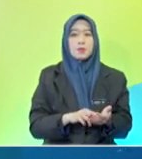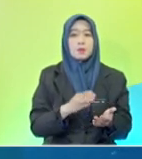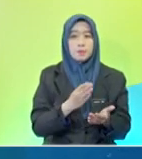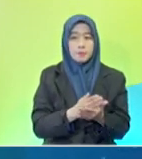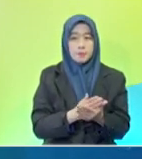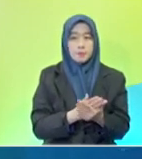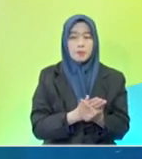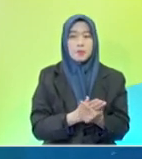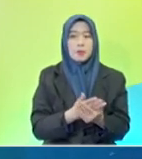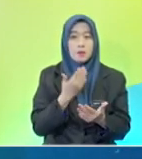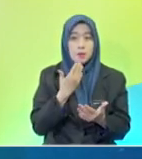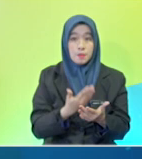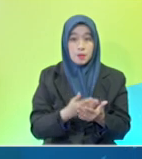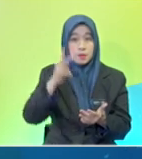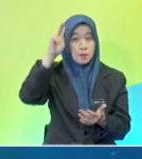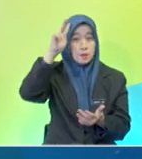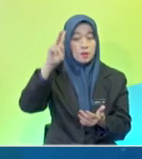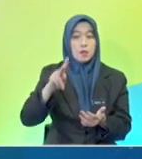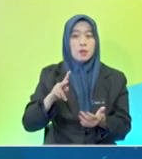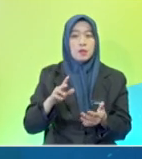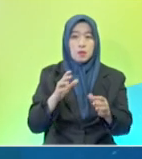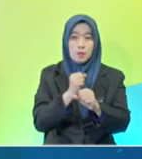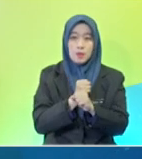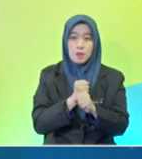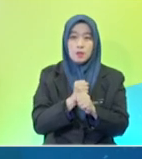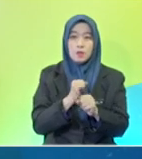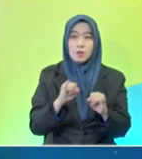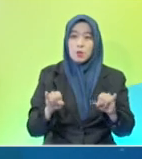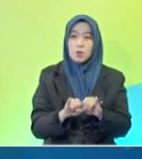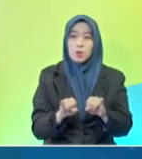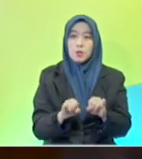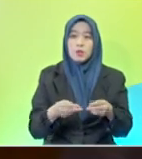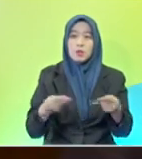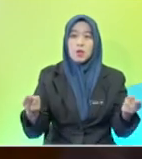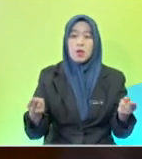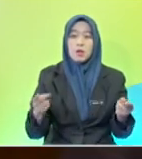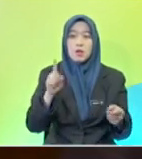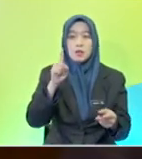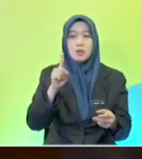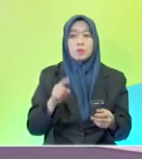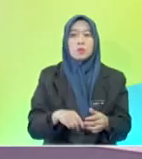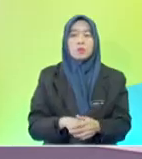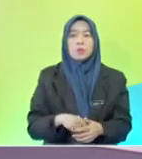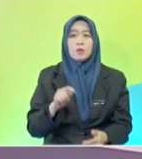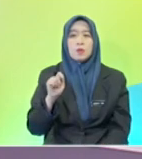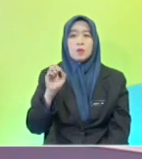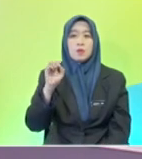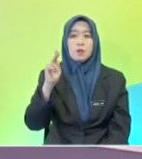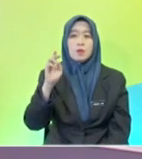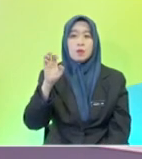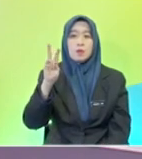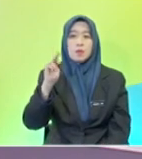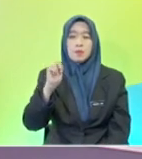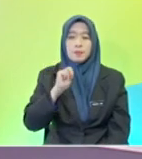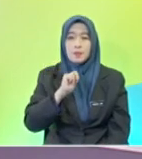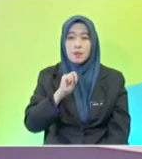azim. Terbaik. Tahniah Kalif. Kalif layak mendapat satu token daripada Ustazah Rahmawati dan juga Kak Syafiqah. Okey, Ustazah, lepas ni kalau kita nak pilih